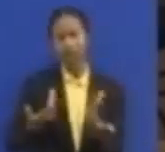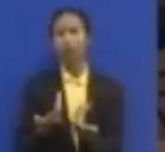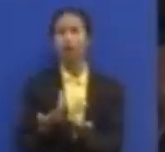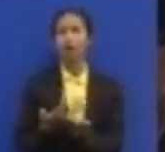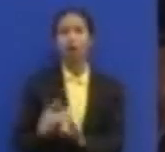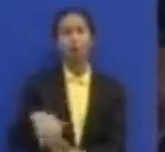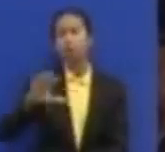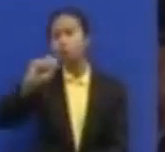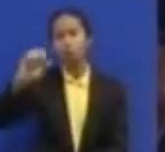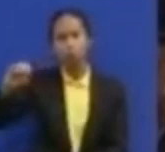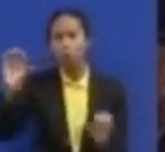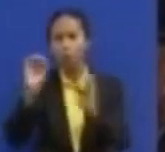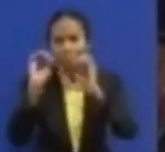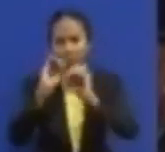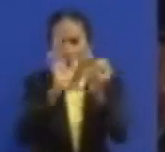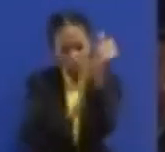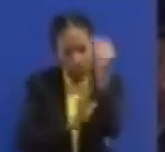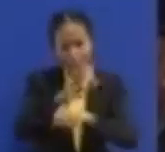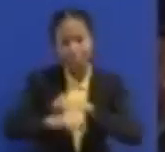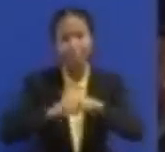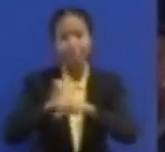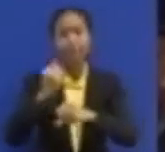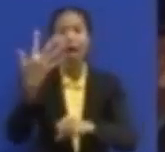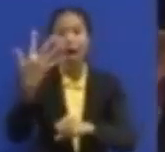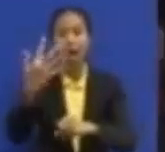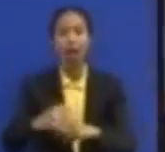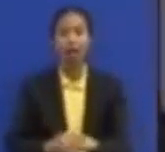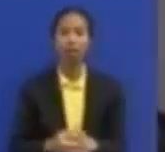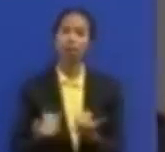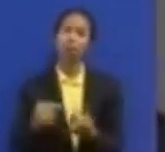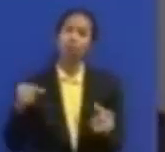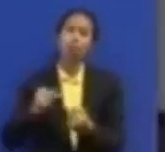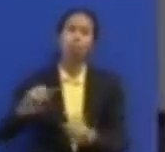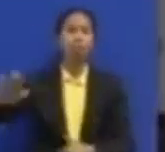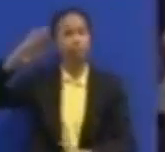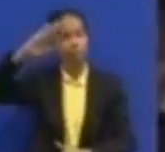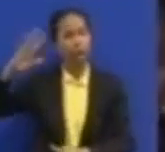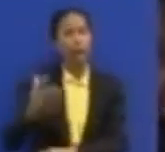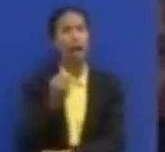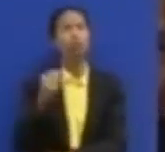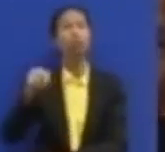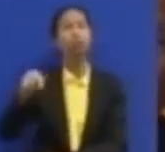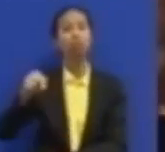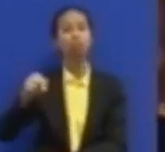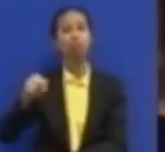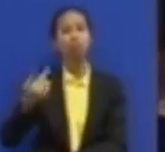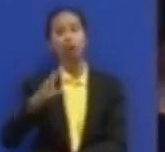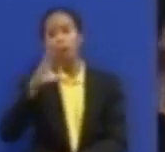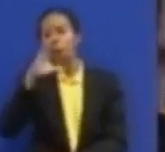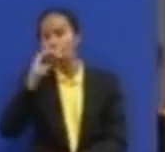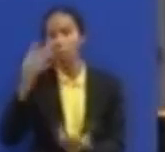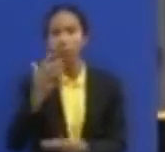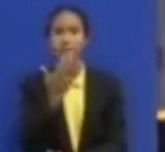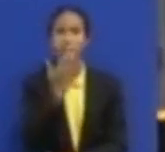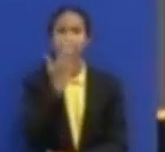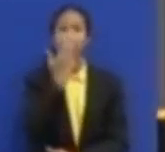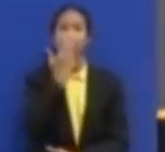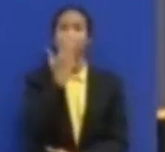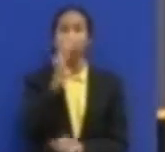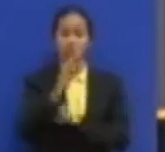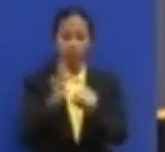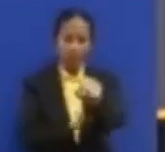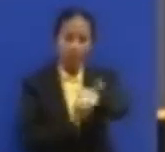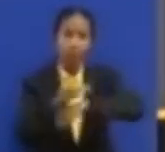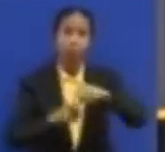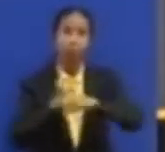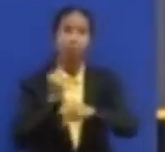5ปีเราอยู่ภายใต้รัฐประหารและเราไม่มีสิทธิ์ที่จะพูดมา5ปีผม